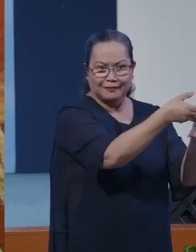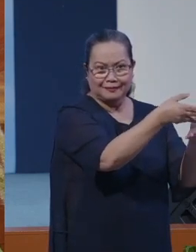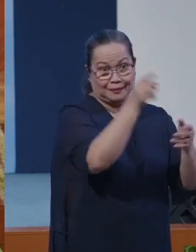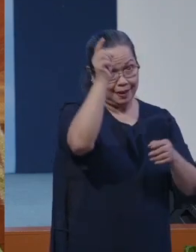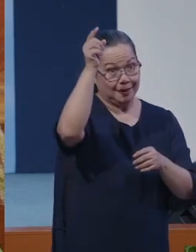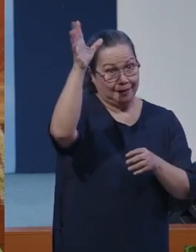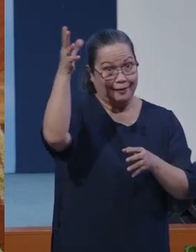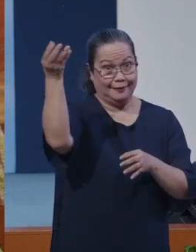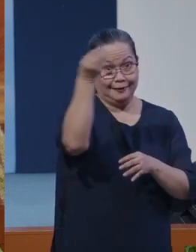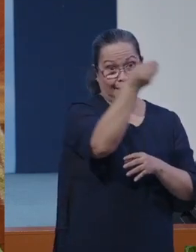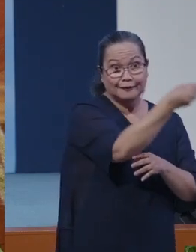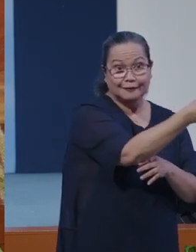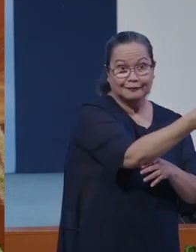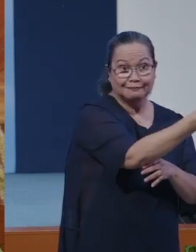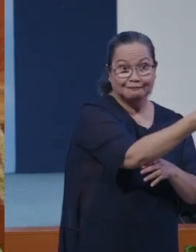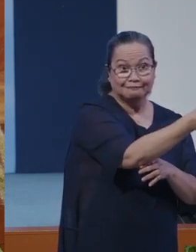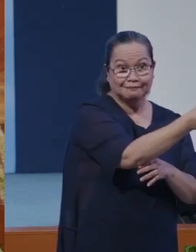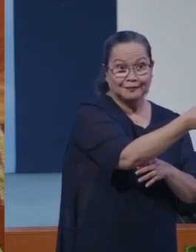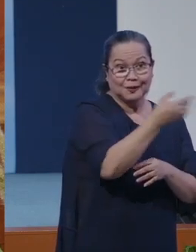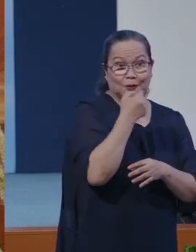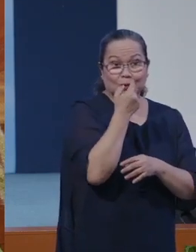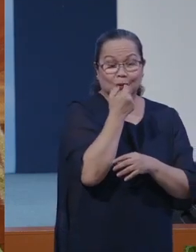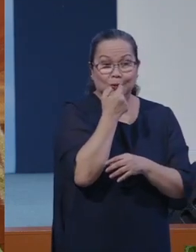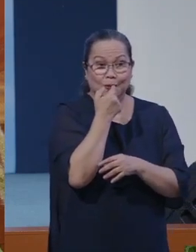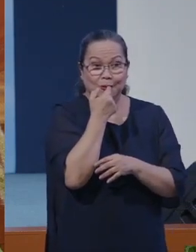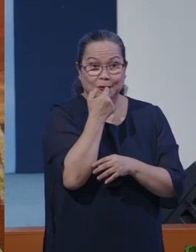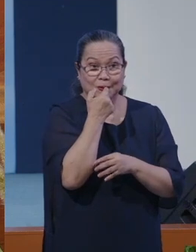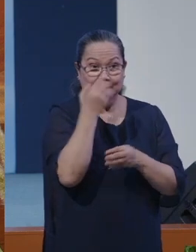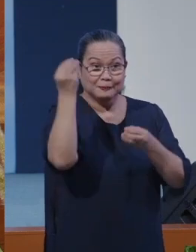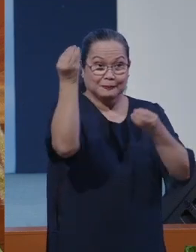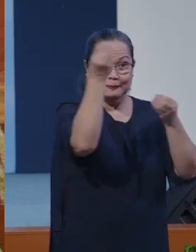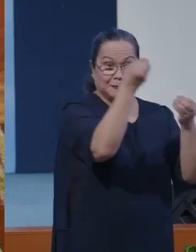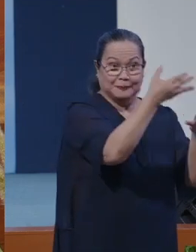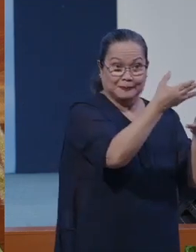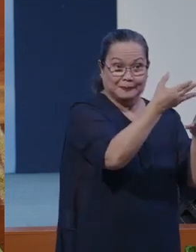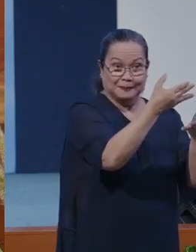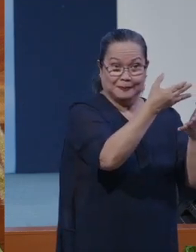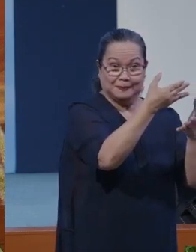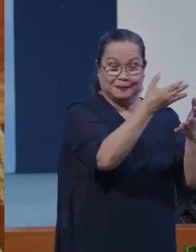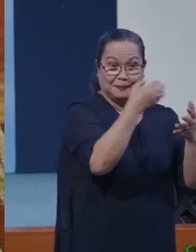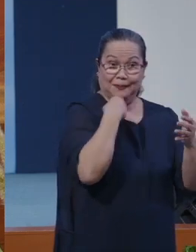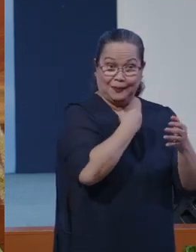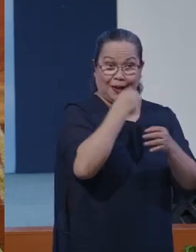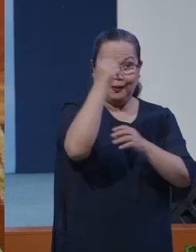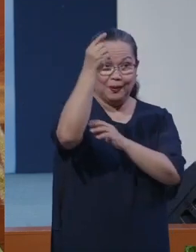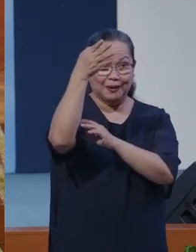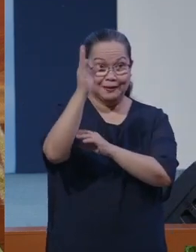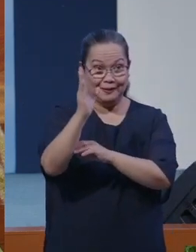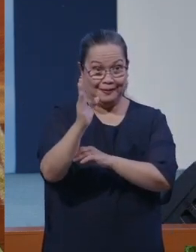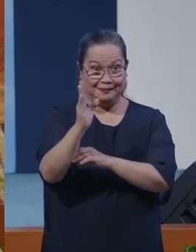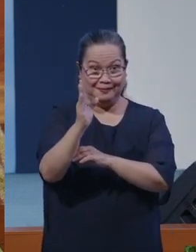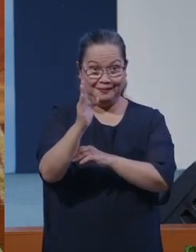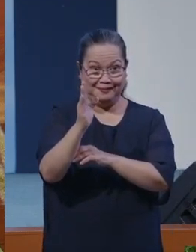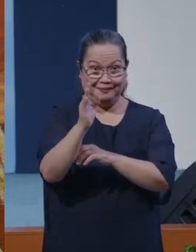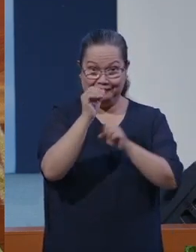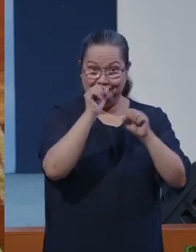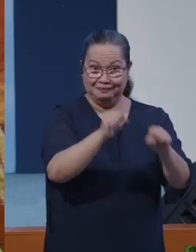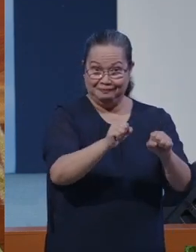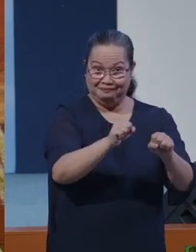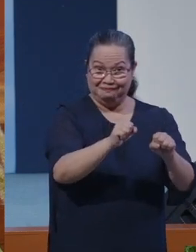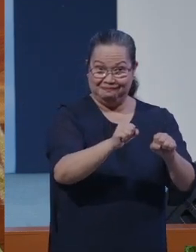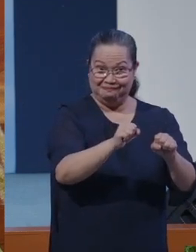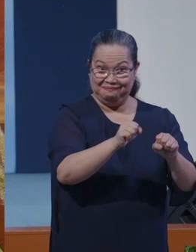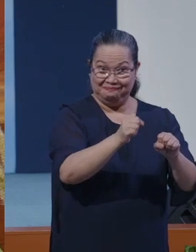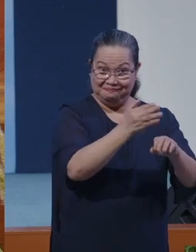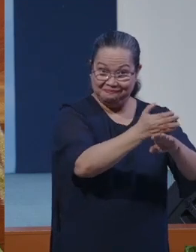ang Panginoon? Sino ba ang may kaloob sa kanila? Hindi ba ang ating Diyos? Sila ba ay makakahinga